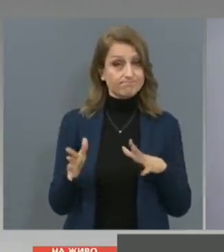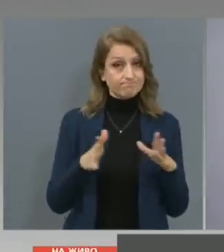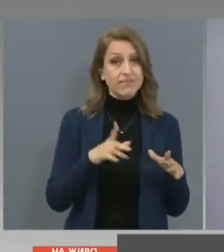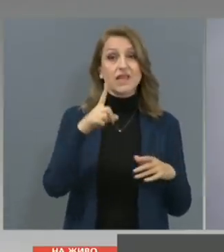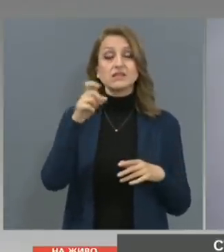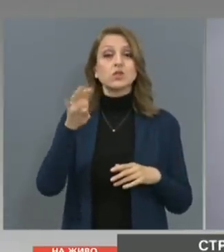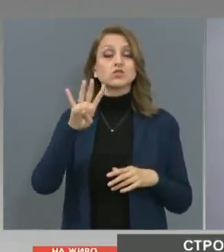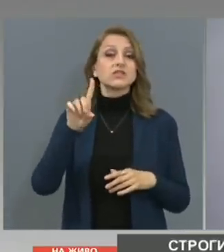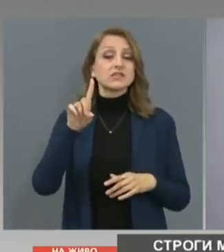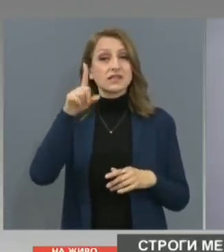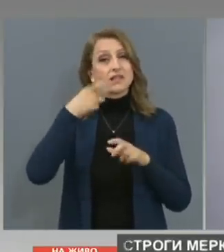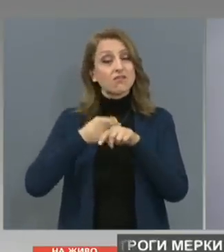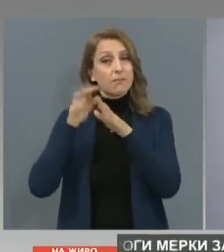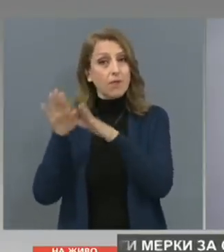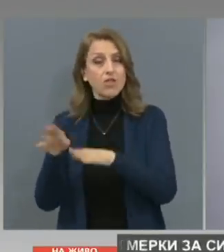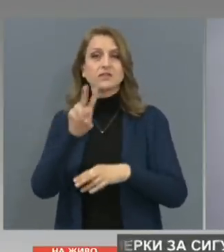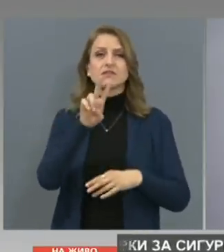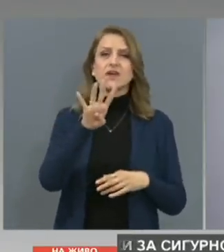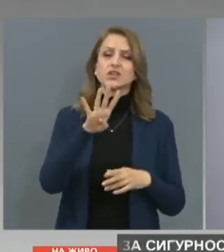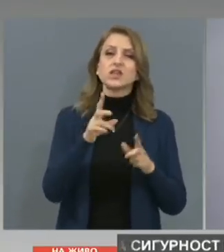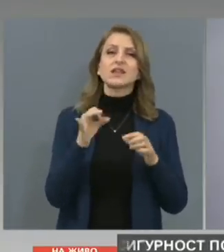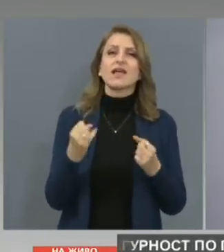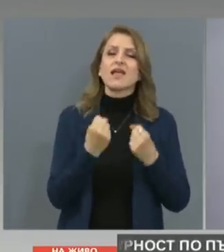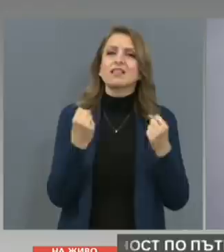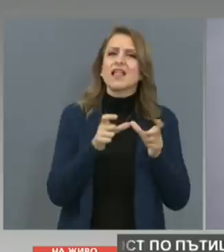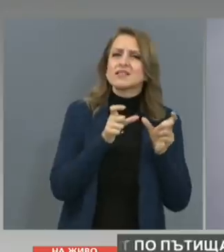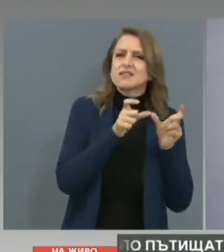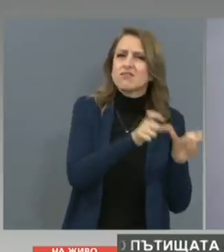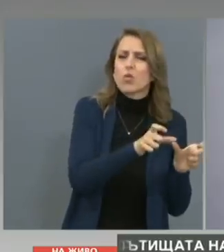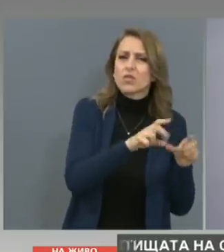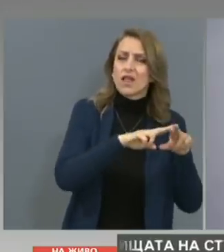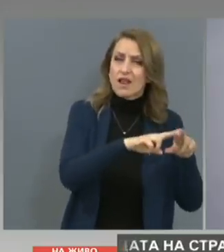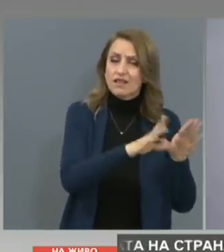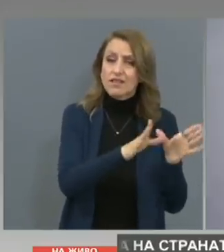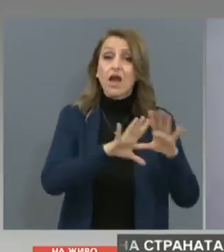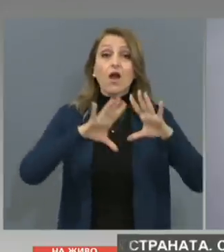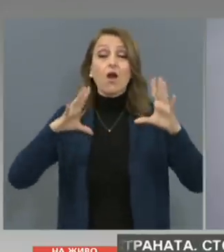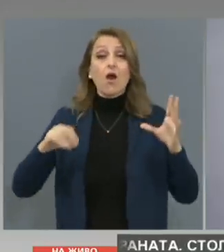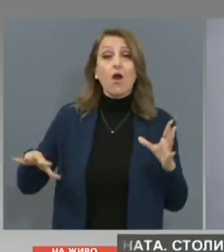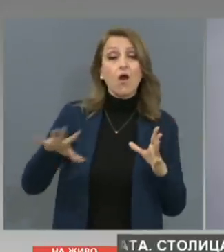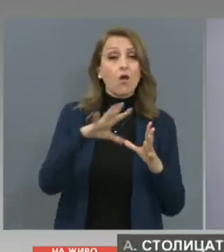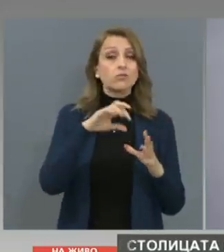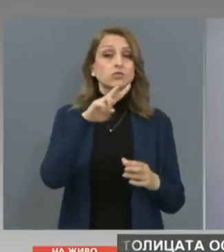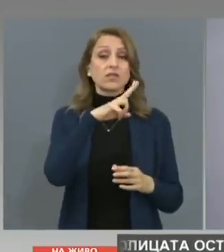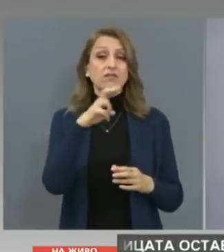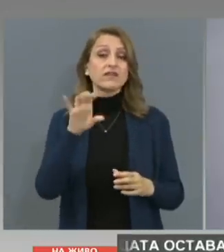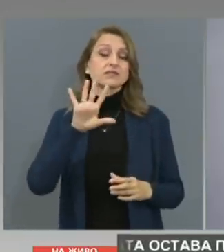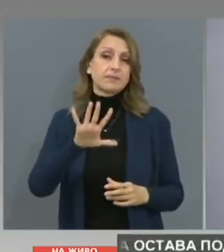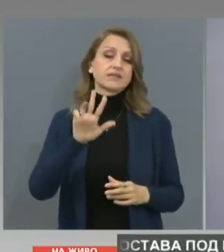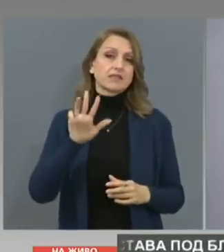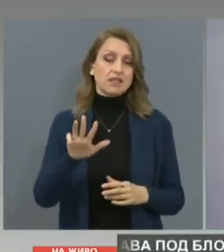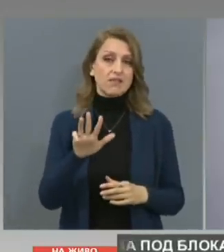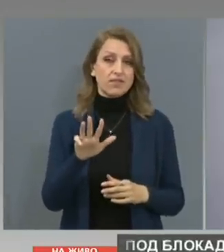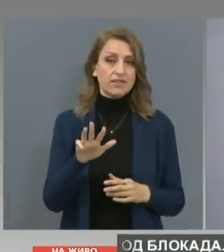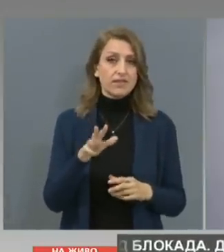141 са в болница, 24 са в интензивни отделения. Общо за страната 259 случая